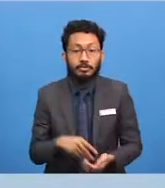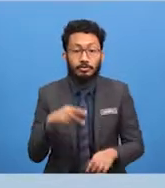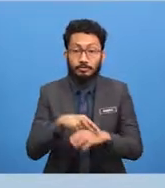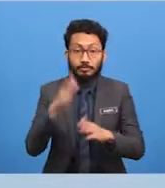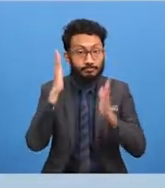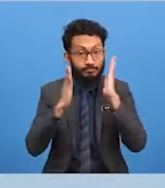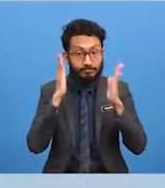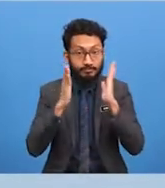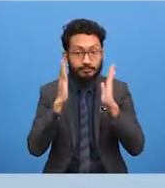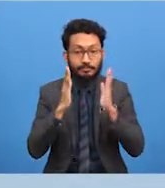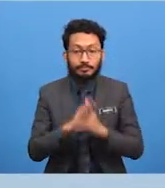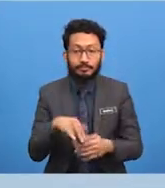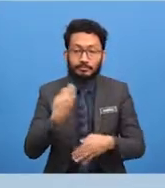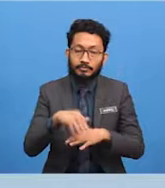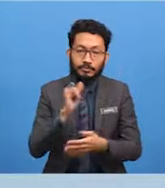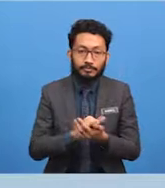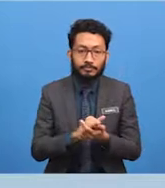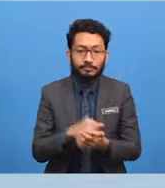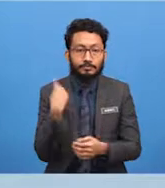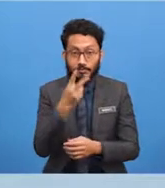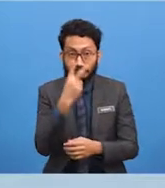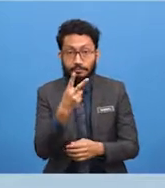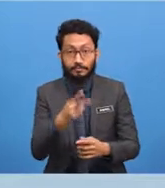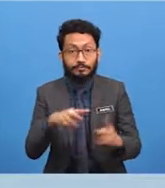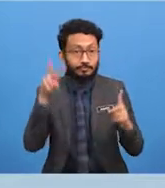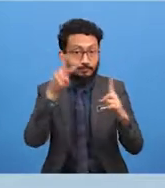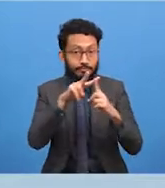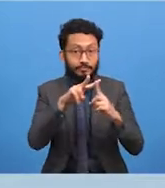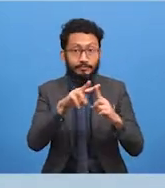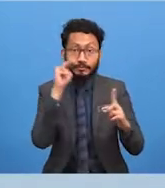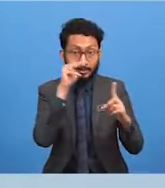Seterusnya, kita lihat pula maksud misi.